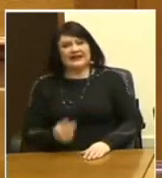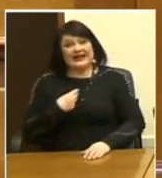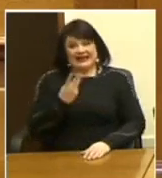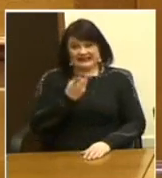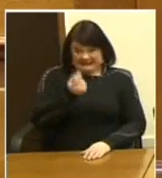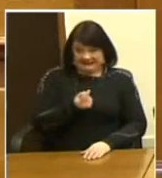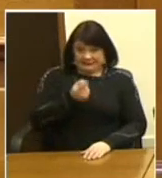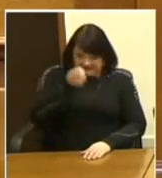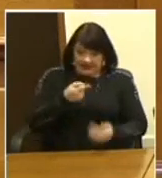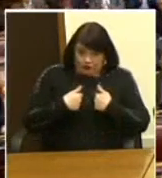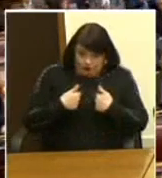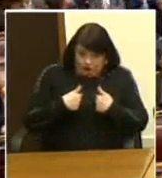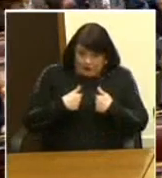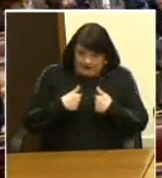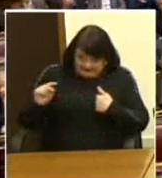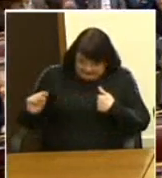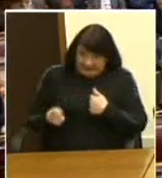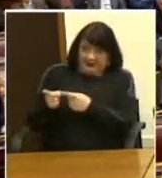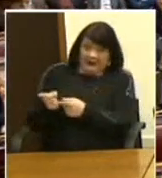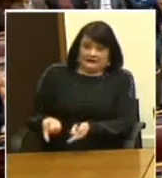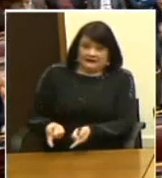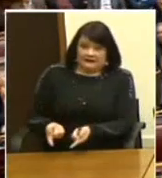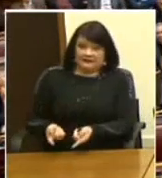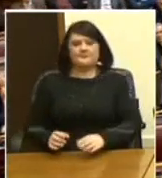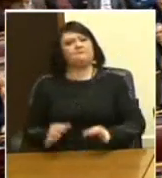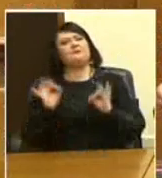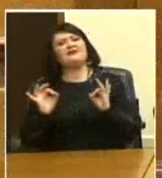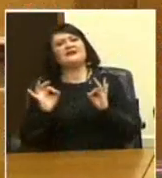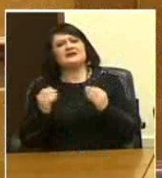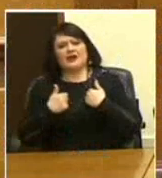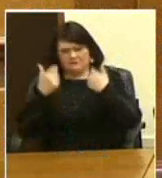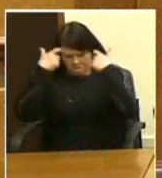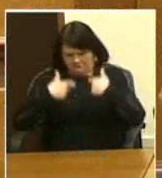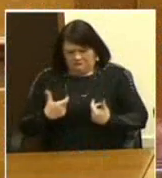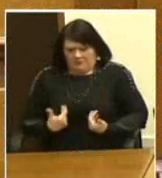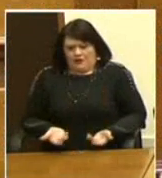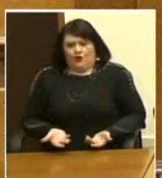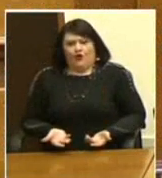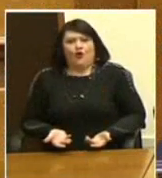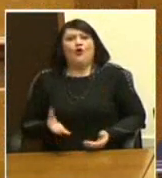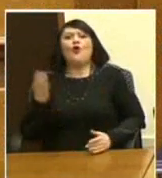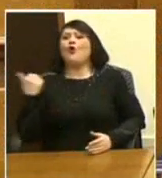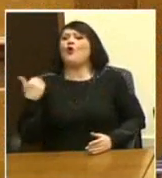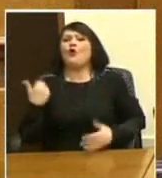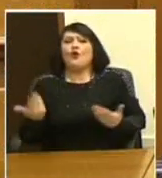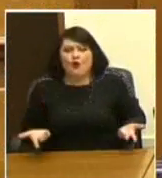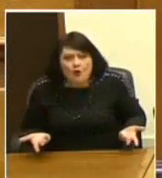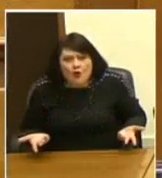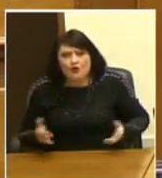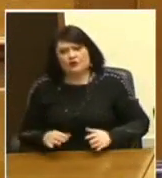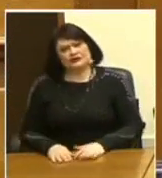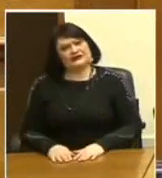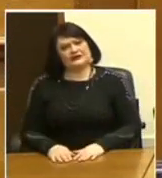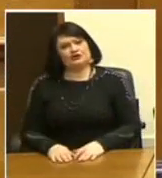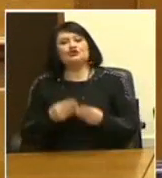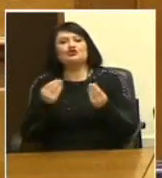πειράζει σήμερα. Και βεβαίως, κύριε Μητσοτάκη, εγώ εδώ είμαι. Οποτεδήποτε το θελήσετε, να αλλάξετε τακτική,